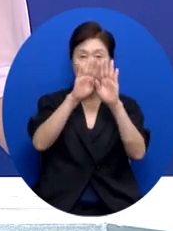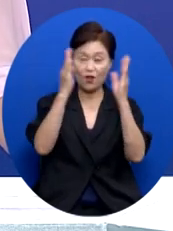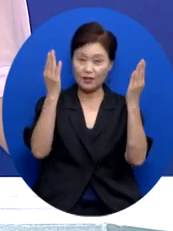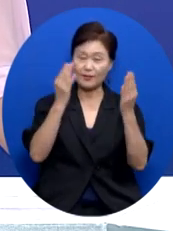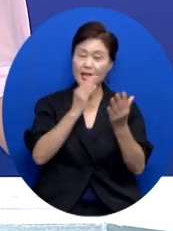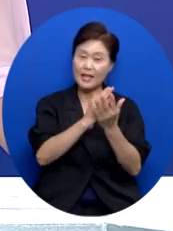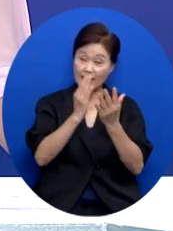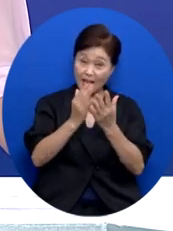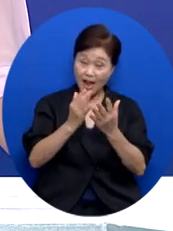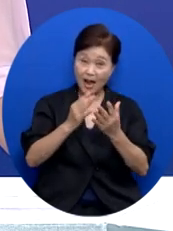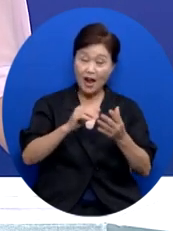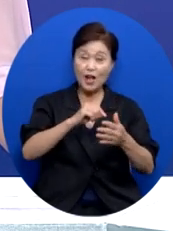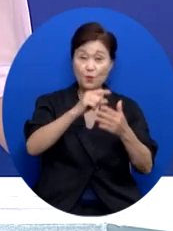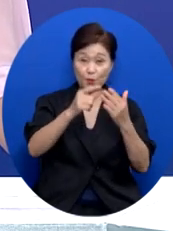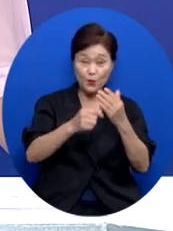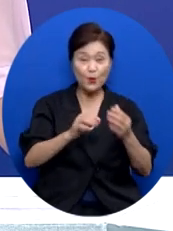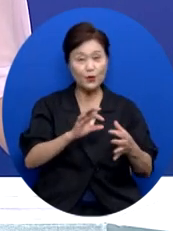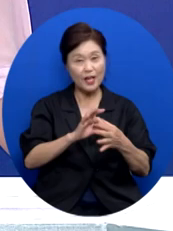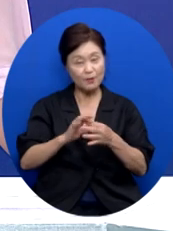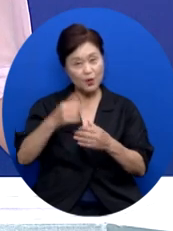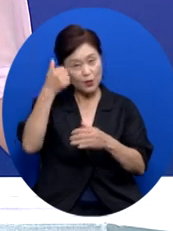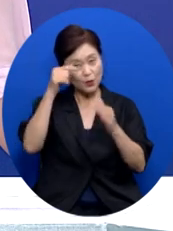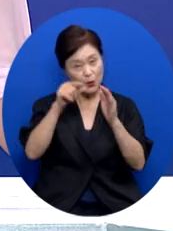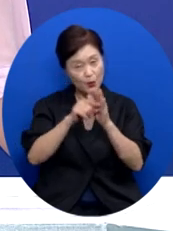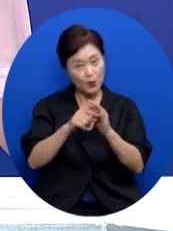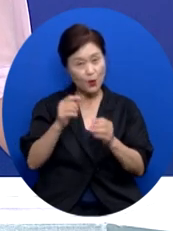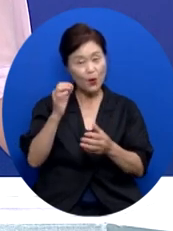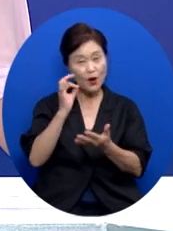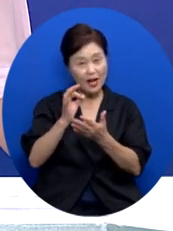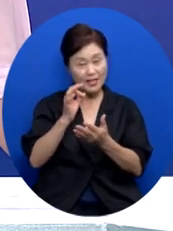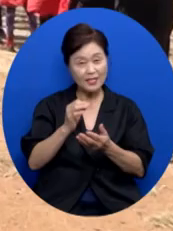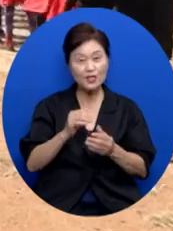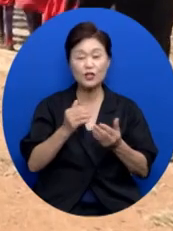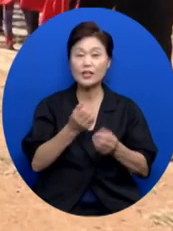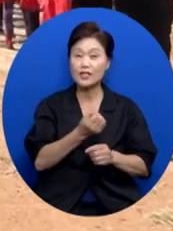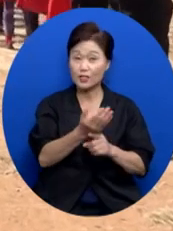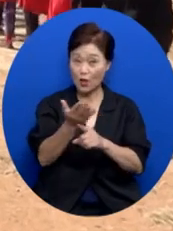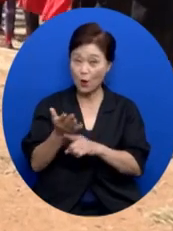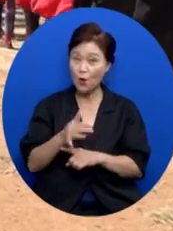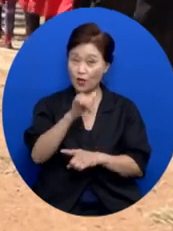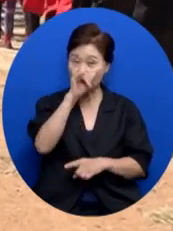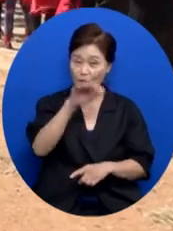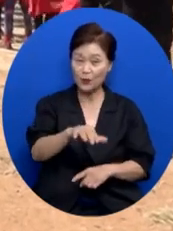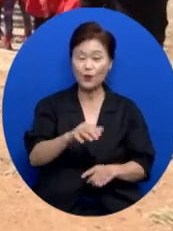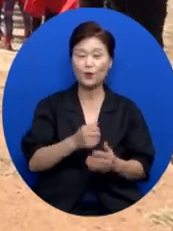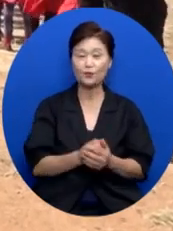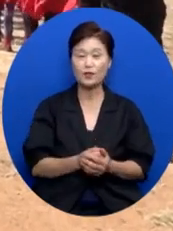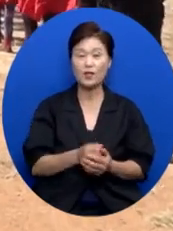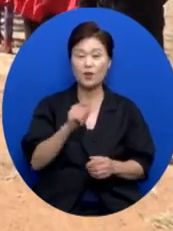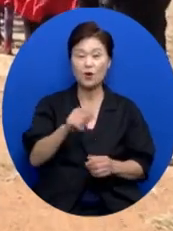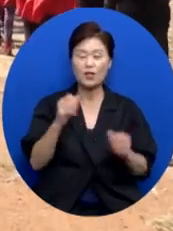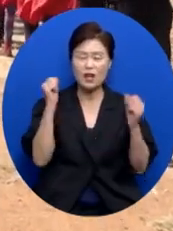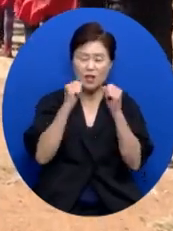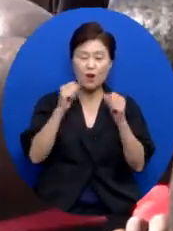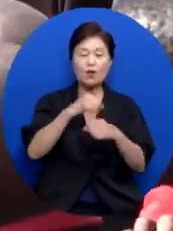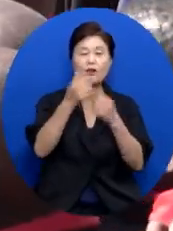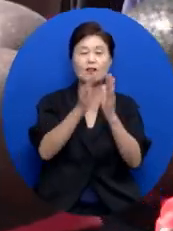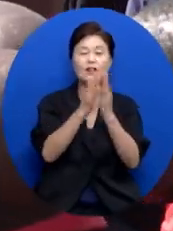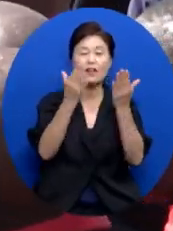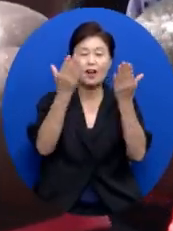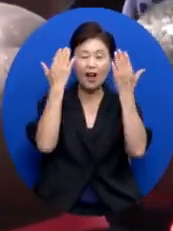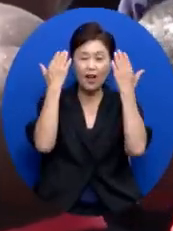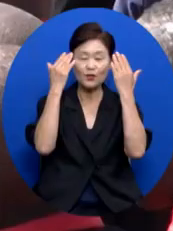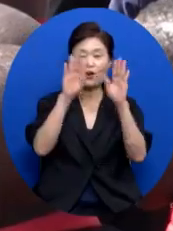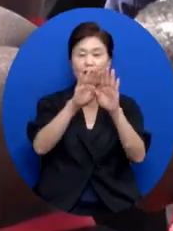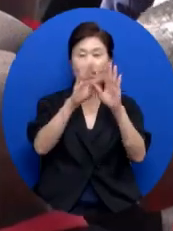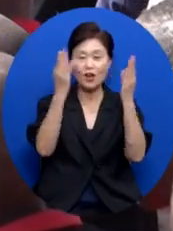기독교 가치도 전했는데요 이가영 기자가 취재했습니다 이곳은 겨울 성경학교가 열리는 케냐